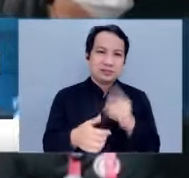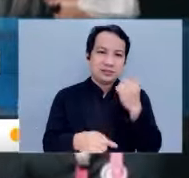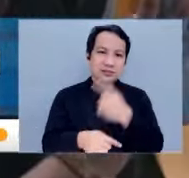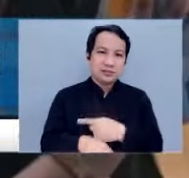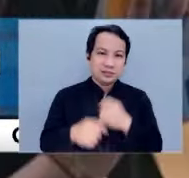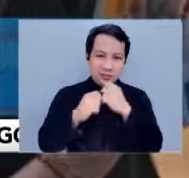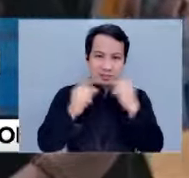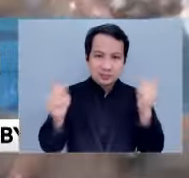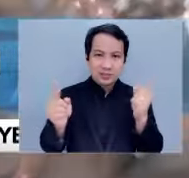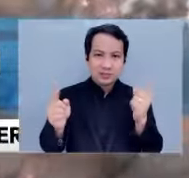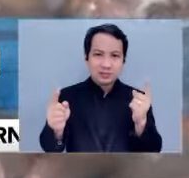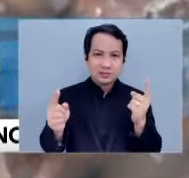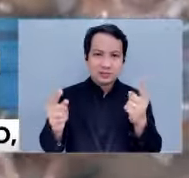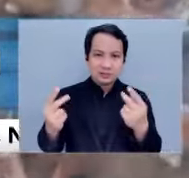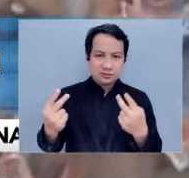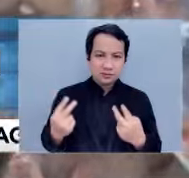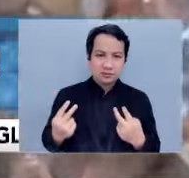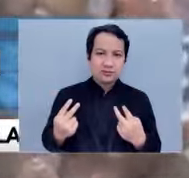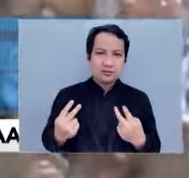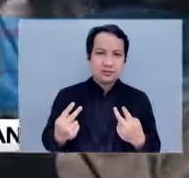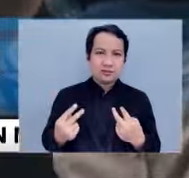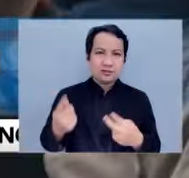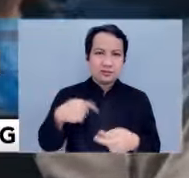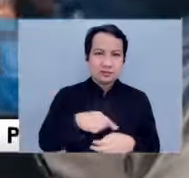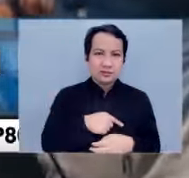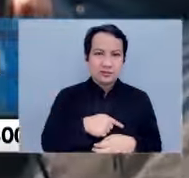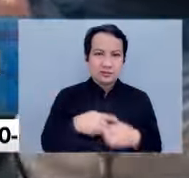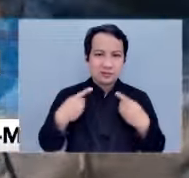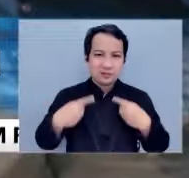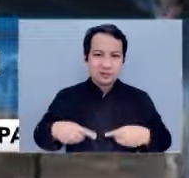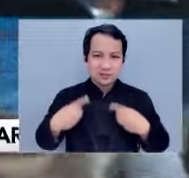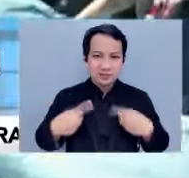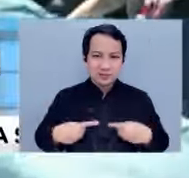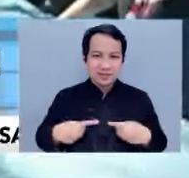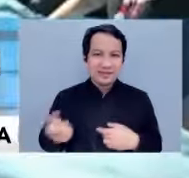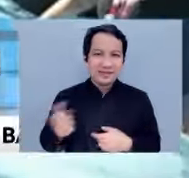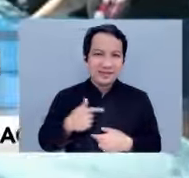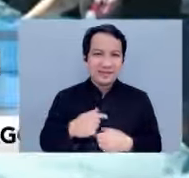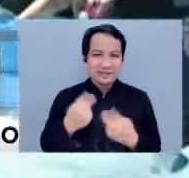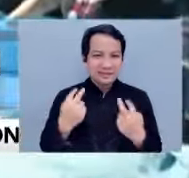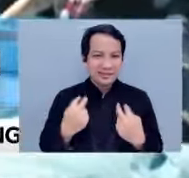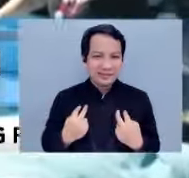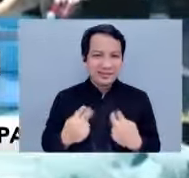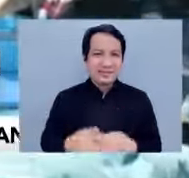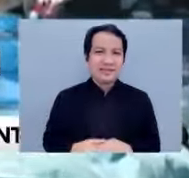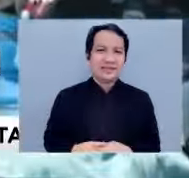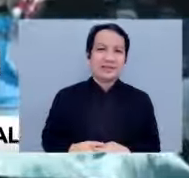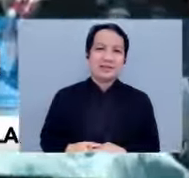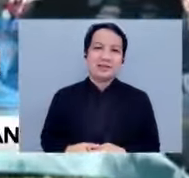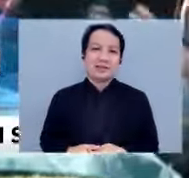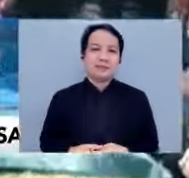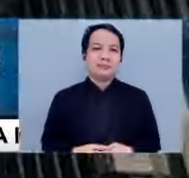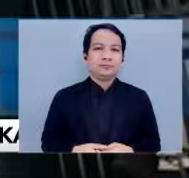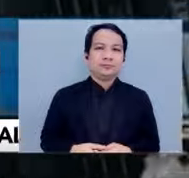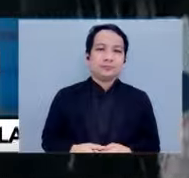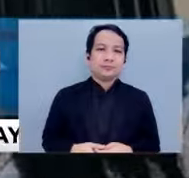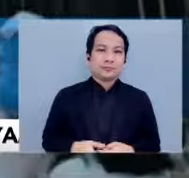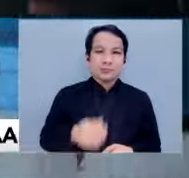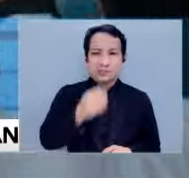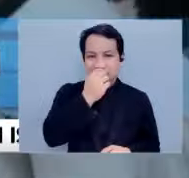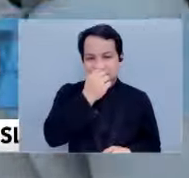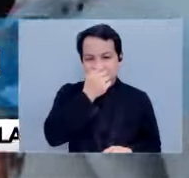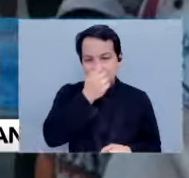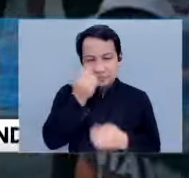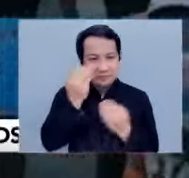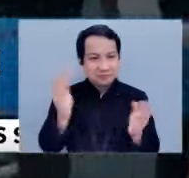sabi namin, guys, kailangan natin ayusin yung pananamit natin. Ano ba yun? Sa mga artist, yun na yung huli nila yun, di ba? Parang it's